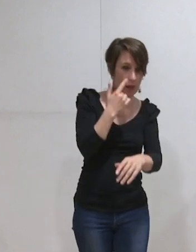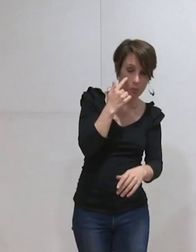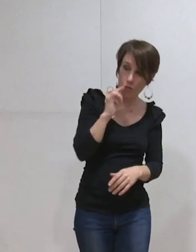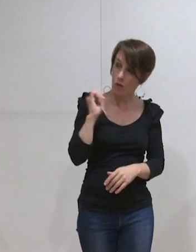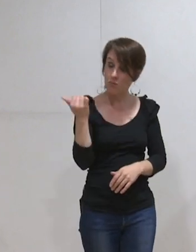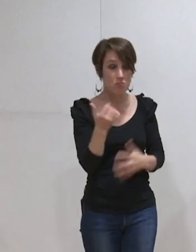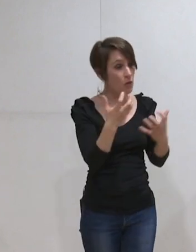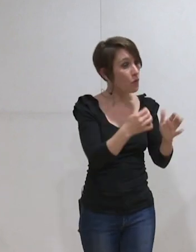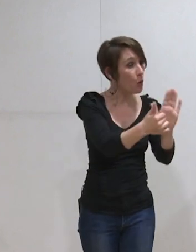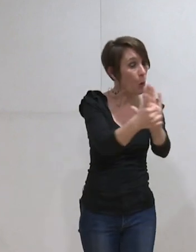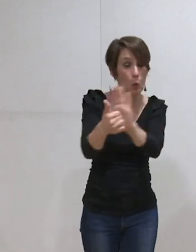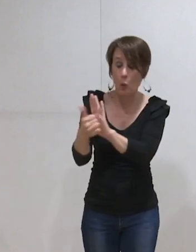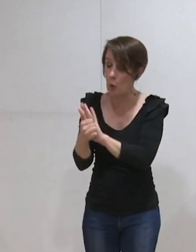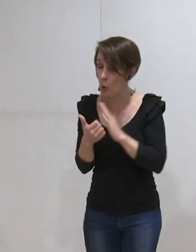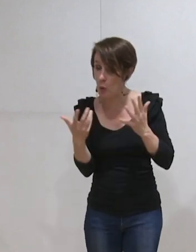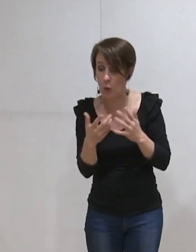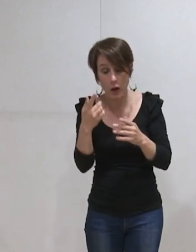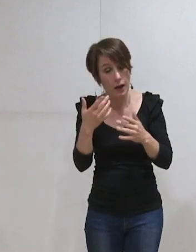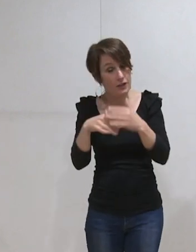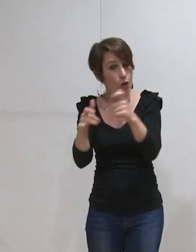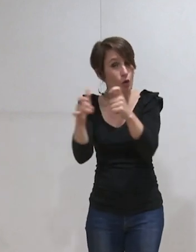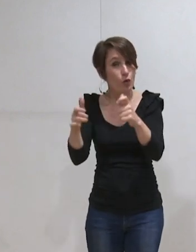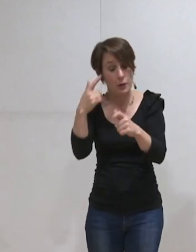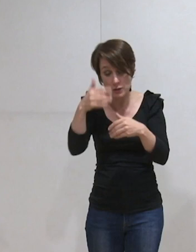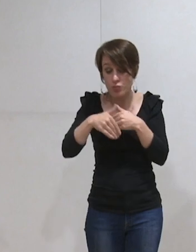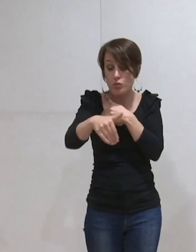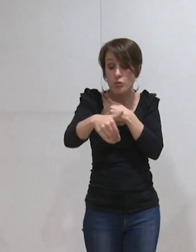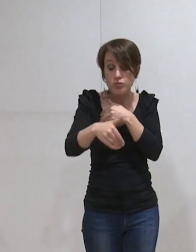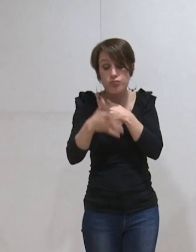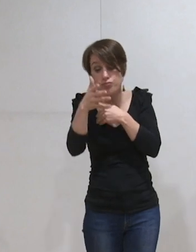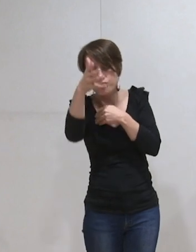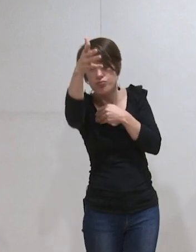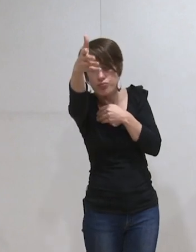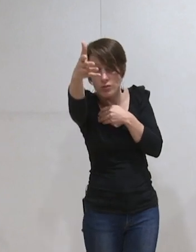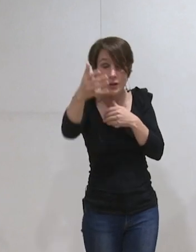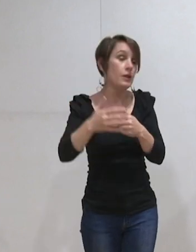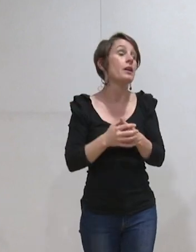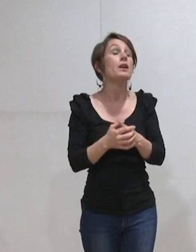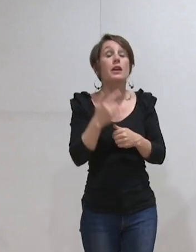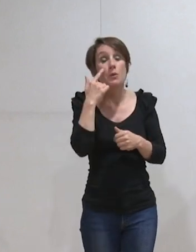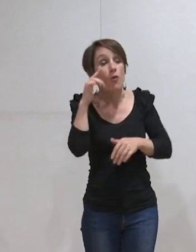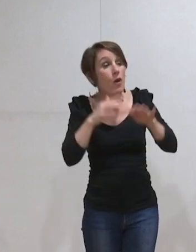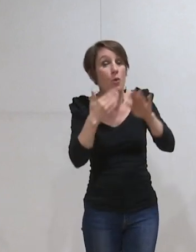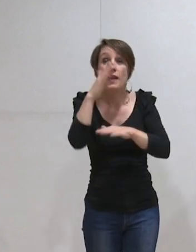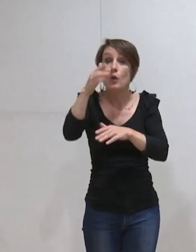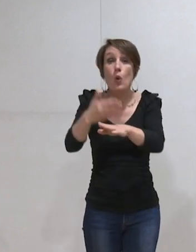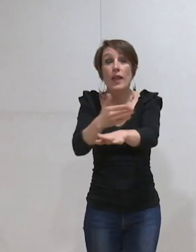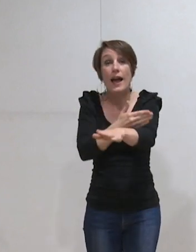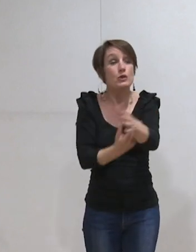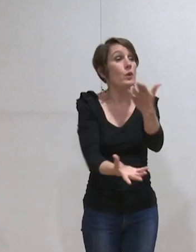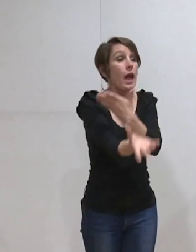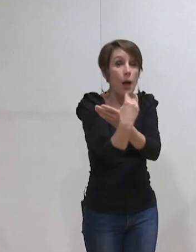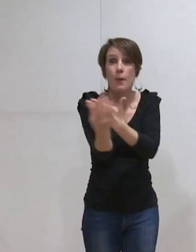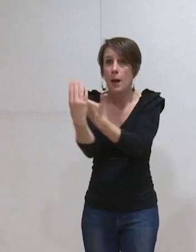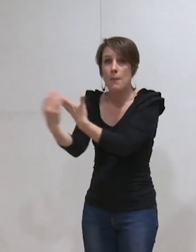société dont le court et long terme et étudier l'entrée d'autres actionnaires dans la